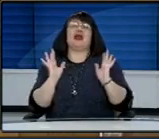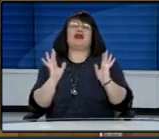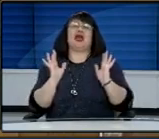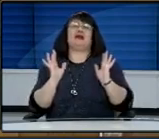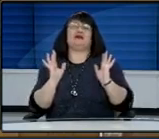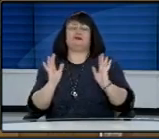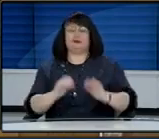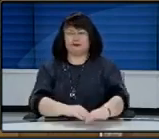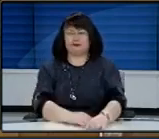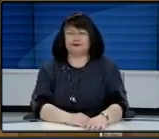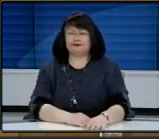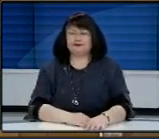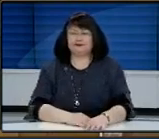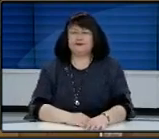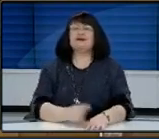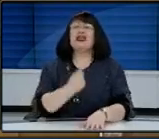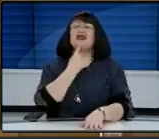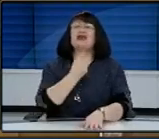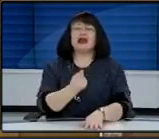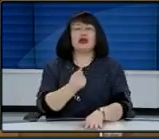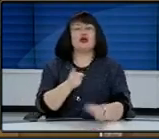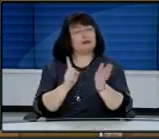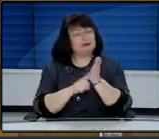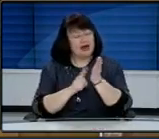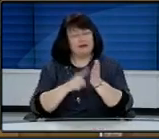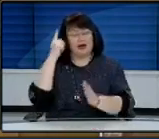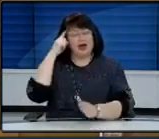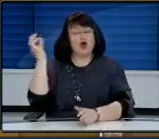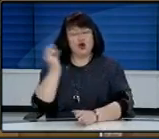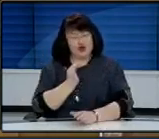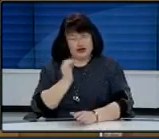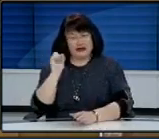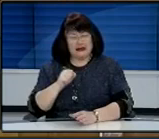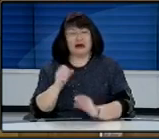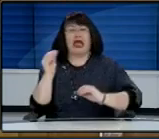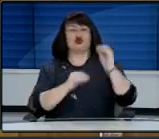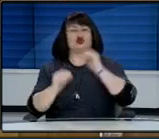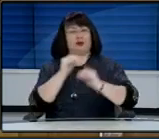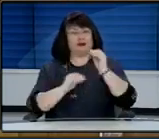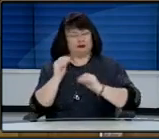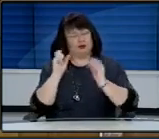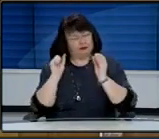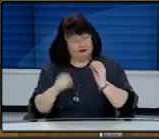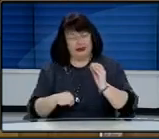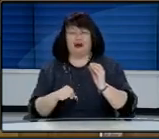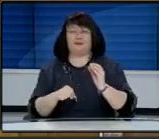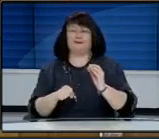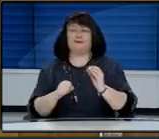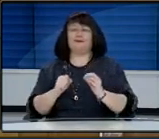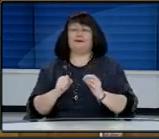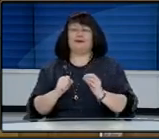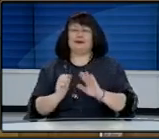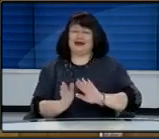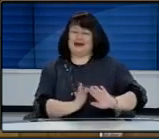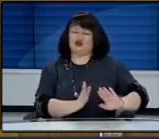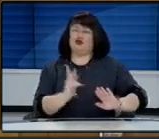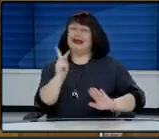μην προχωρήσουμε λελογισμένα σε αναγκαίους εξοπλισμούς προκειμένου να προχωρήσουμε σε κοινωνικές